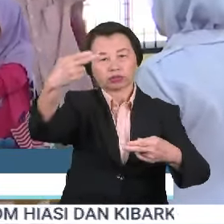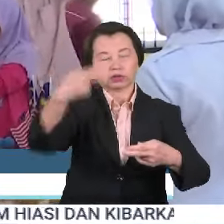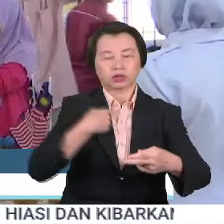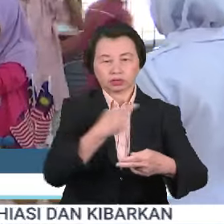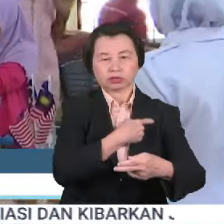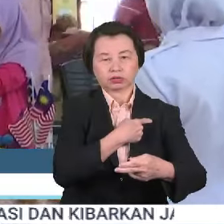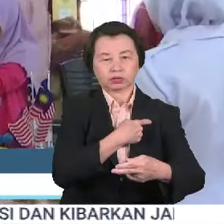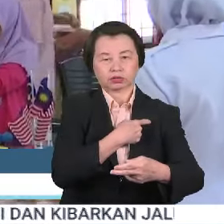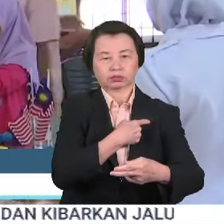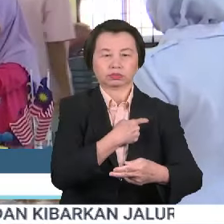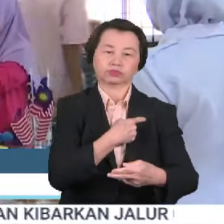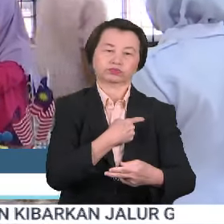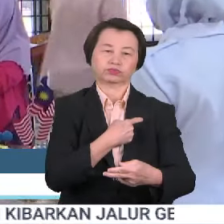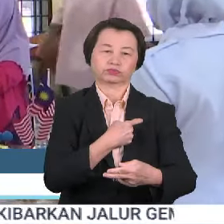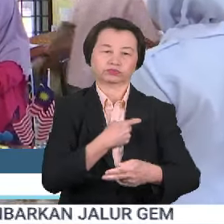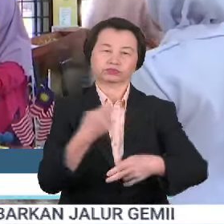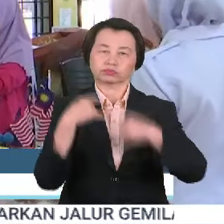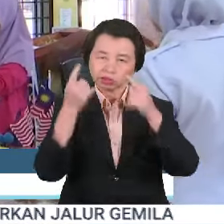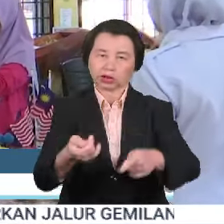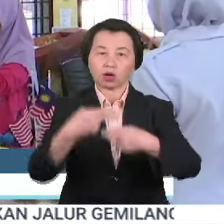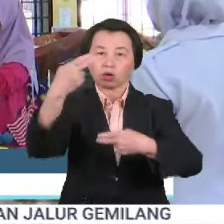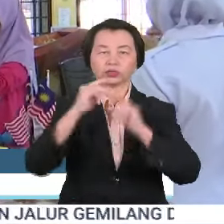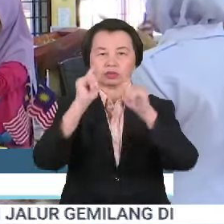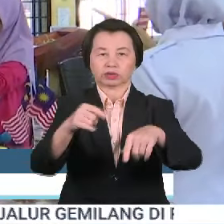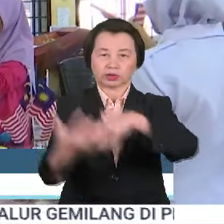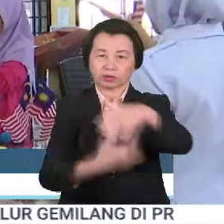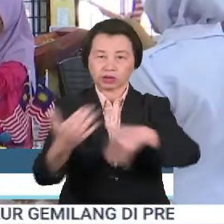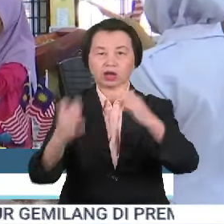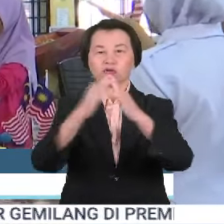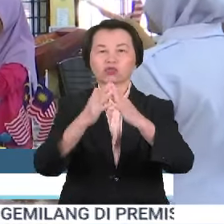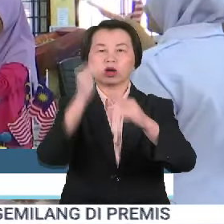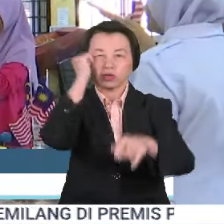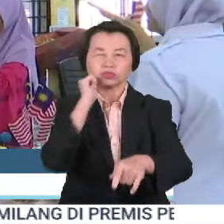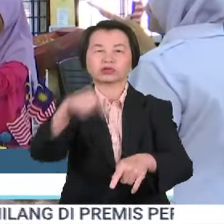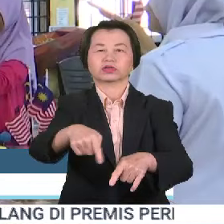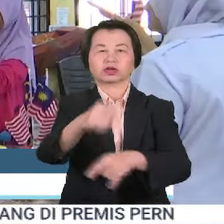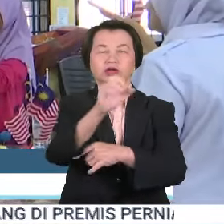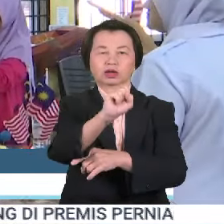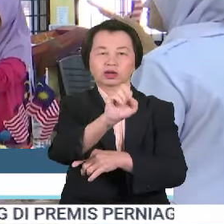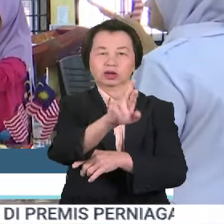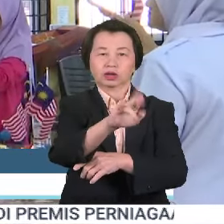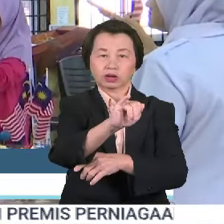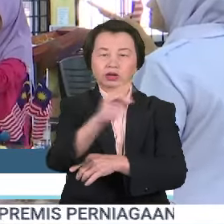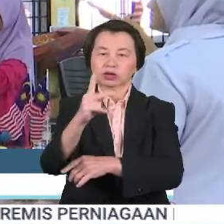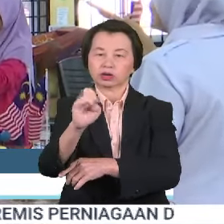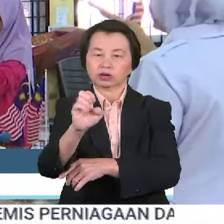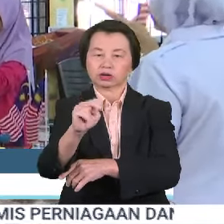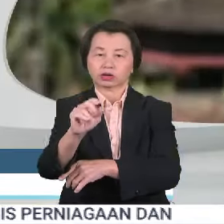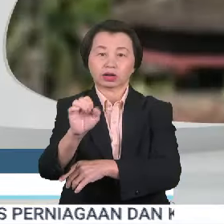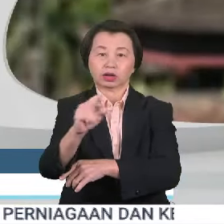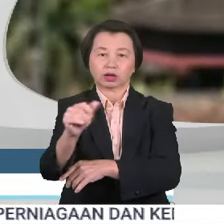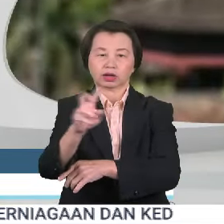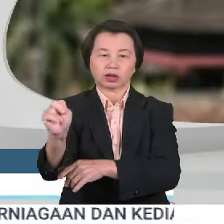Kita menyantuni ya rumah kenangan di sini kenangan di sini tidak kelainan untuk tahun